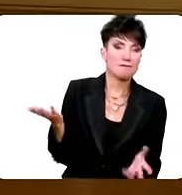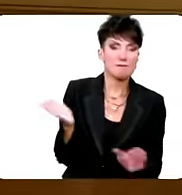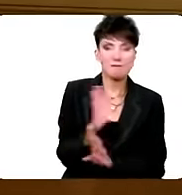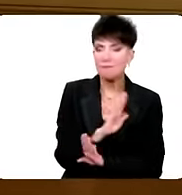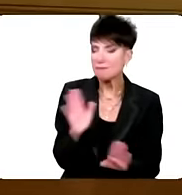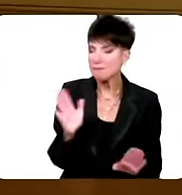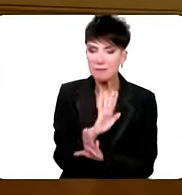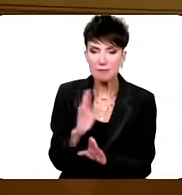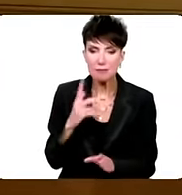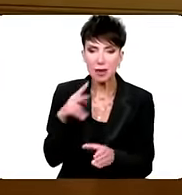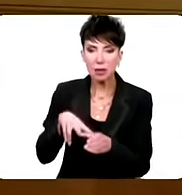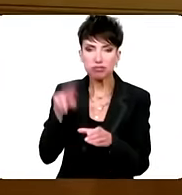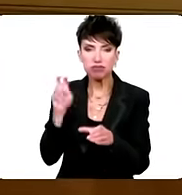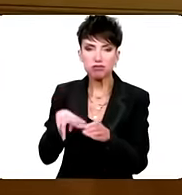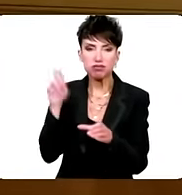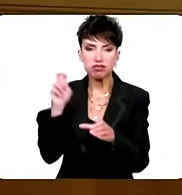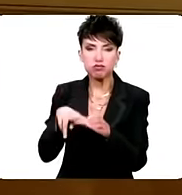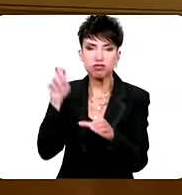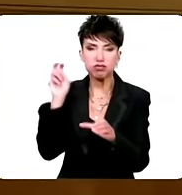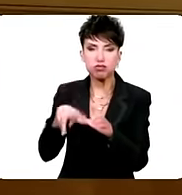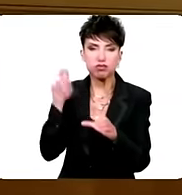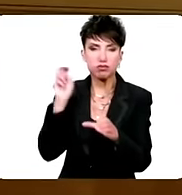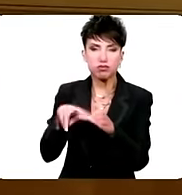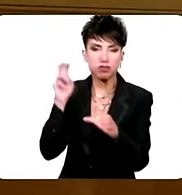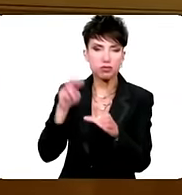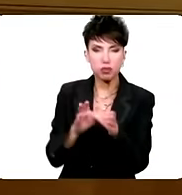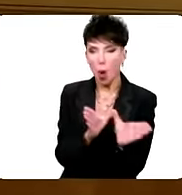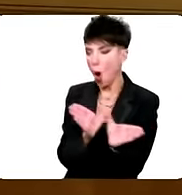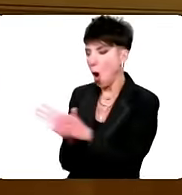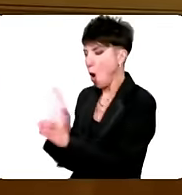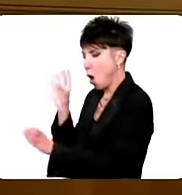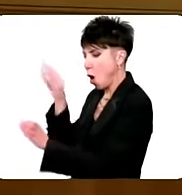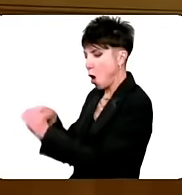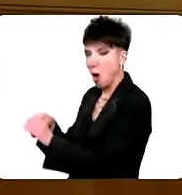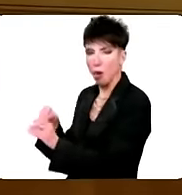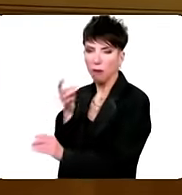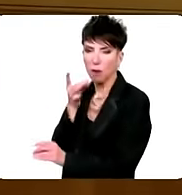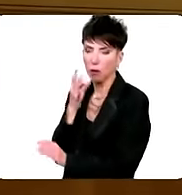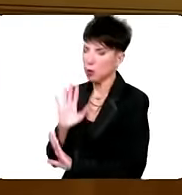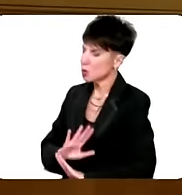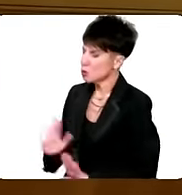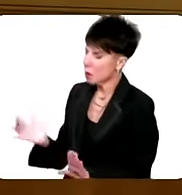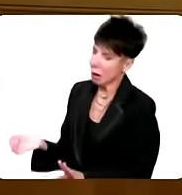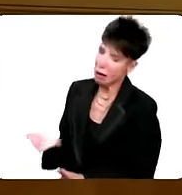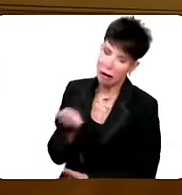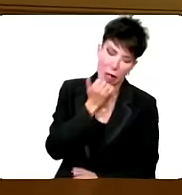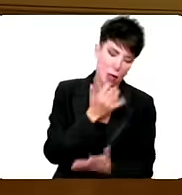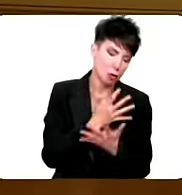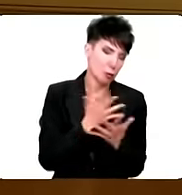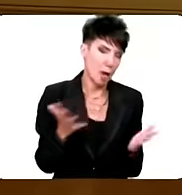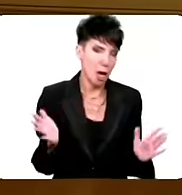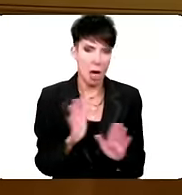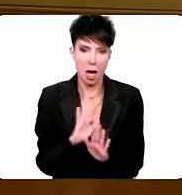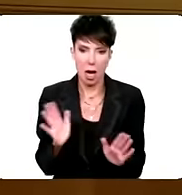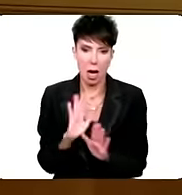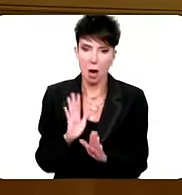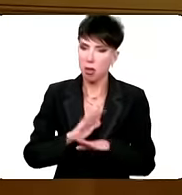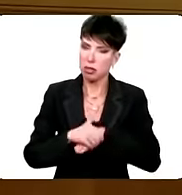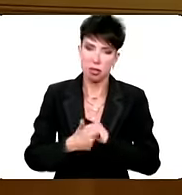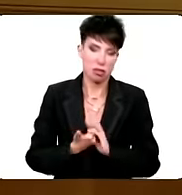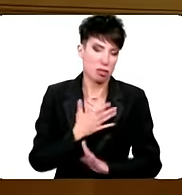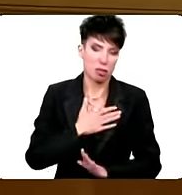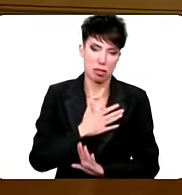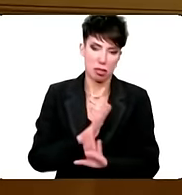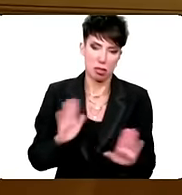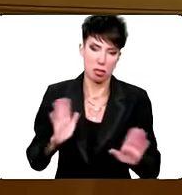συζήτηση περί δίθεν δεξιάς τροφής, της Νέας Δημοκρατίας. Είναι μια συζήτηση η οποία πραγματικά δεν με αφορά καθόλου. Δεν